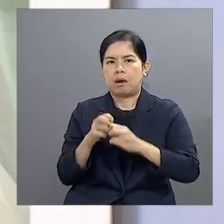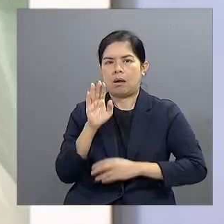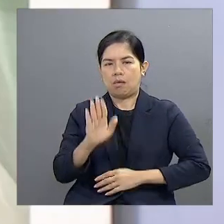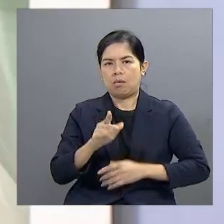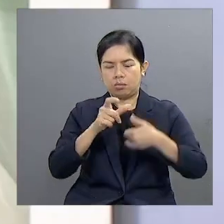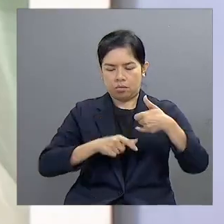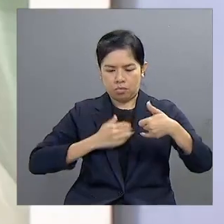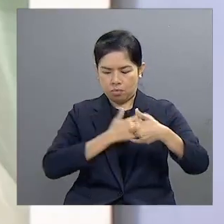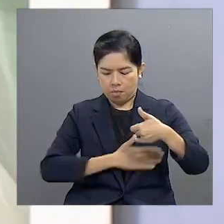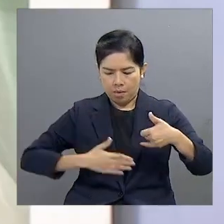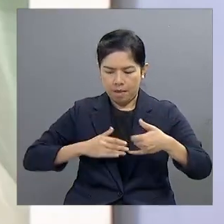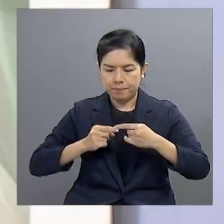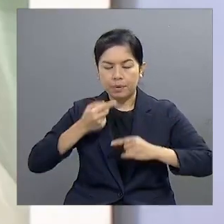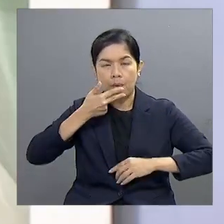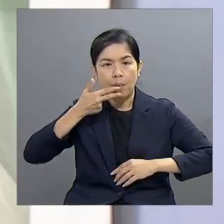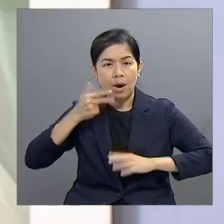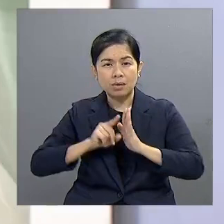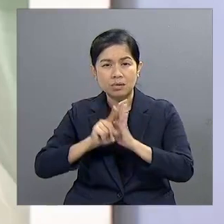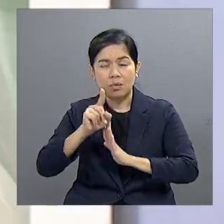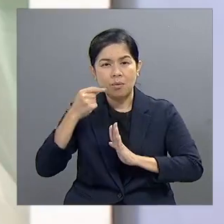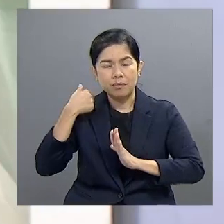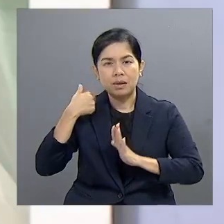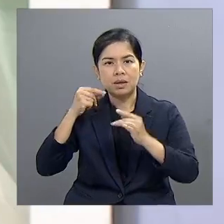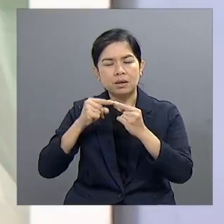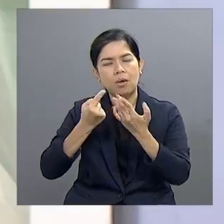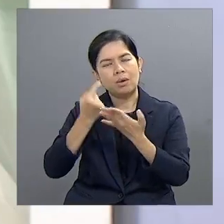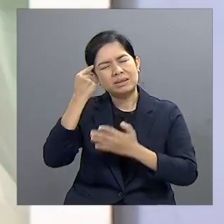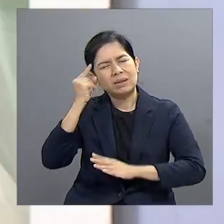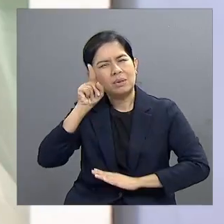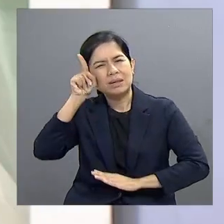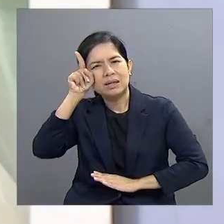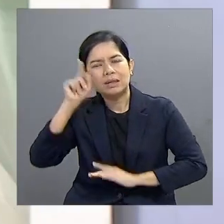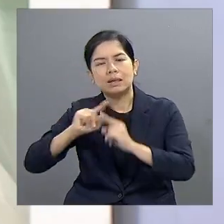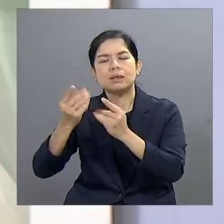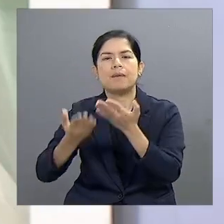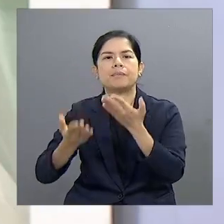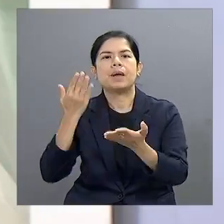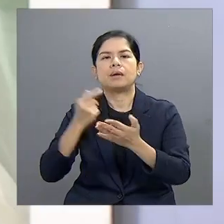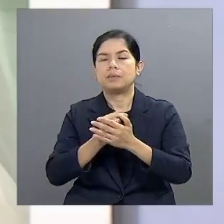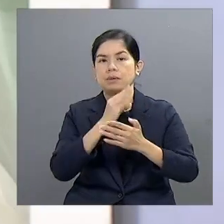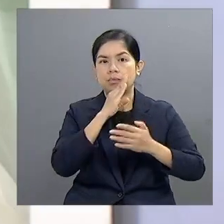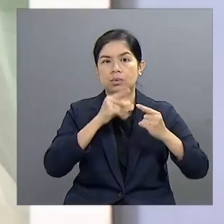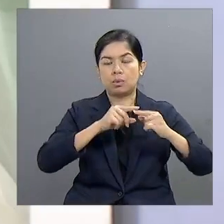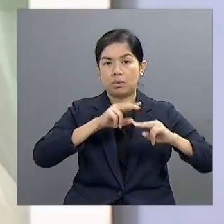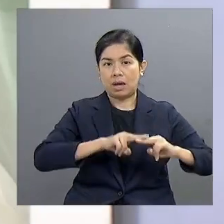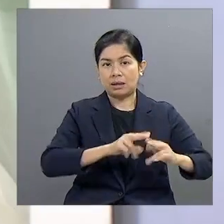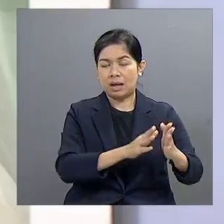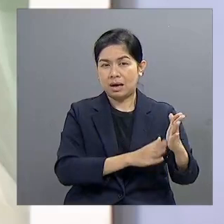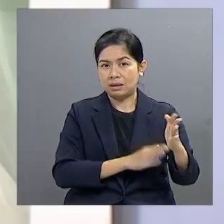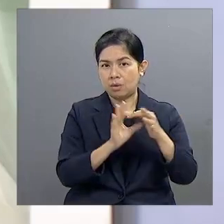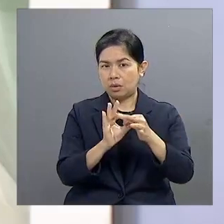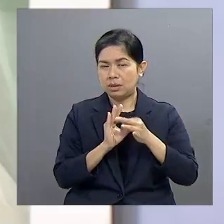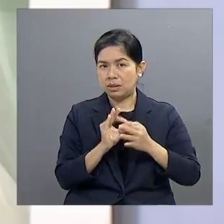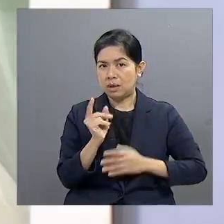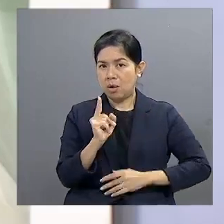ในเลือดสูงความดันโลหิตสูงหลายคนก็ตั้งข้อสงสัยเอ๊ะนั่งนานๆไปเกี่ยวอะไรกับหัวใจนะคะยกเว้นดีต่อใจเวลาดูซีรีส์นะ